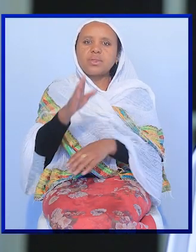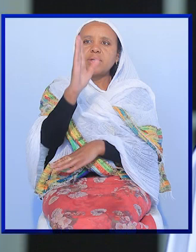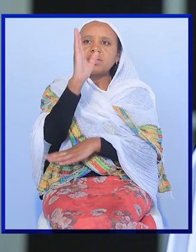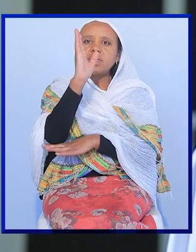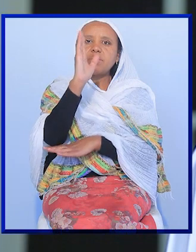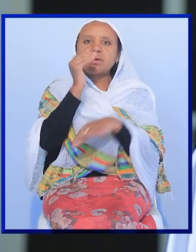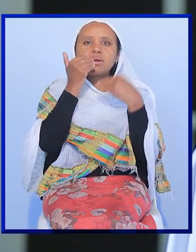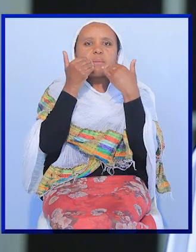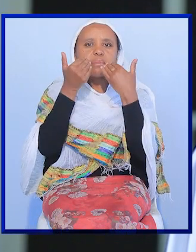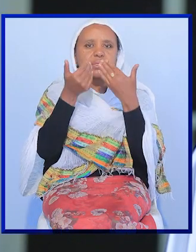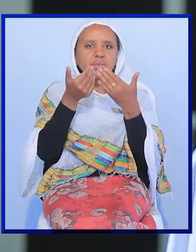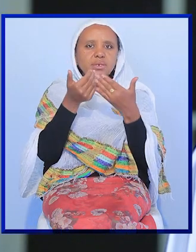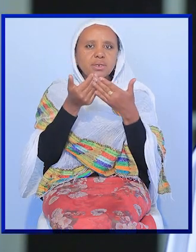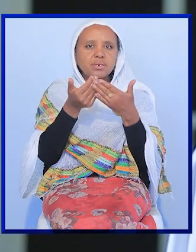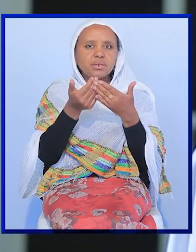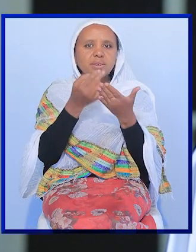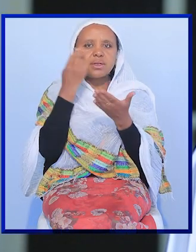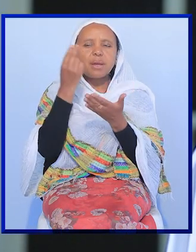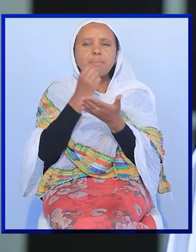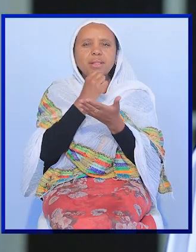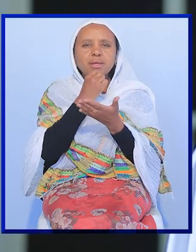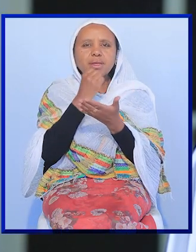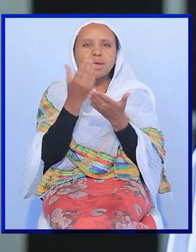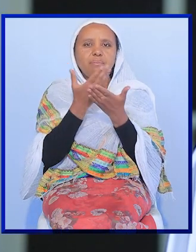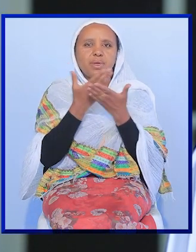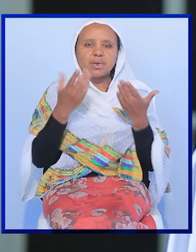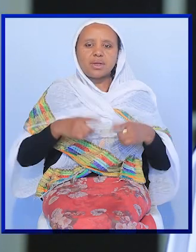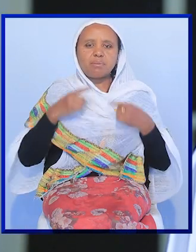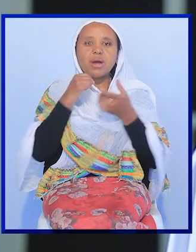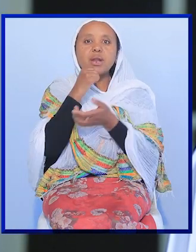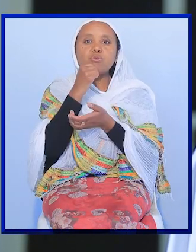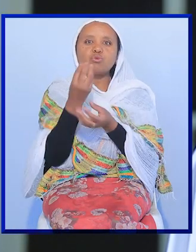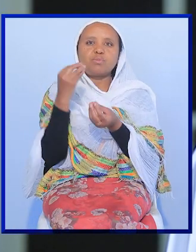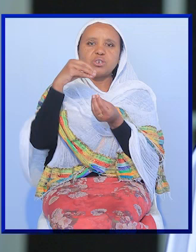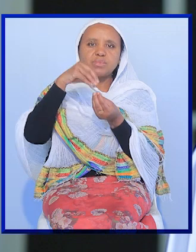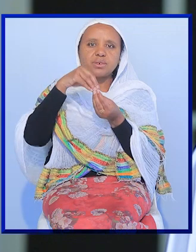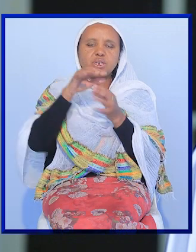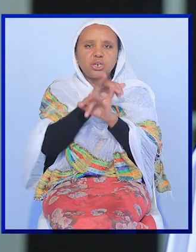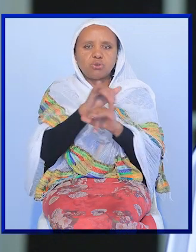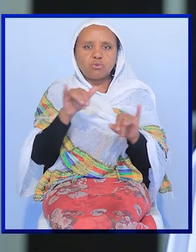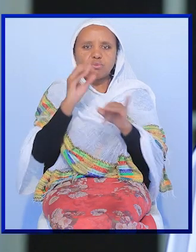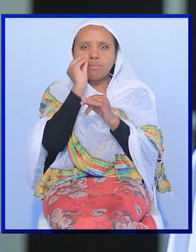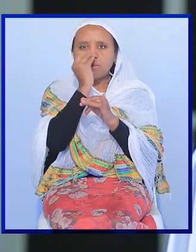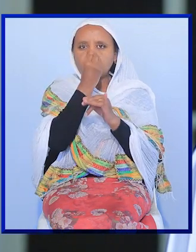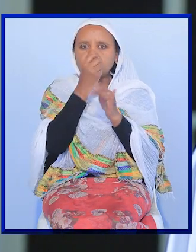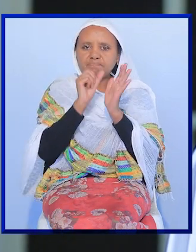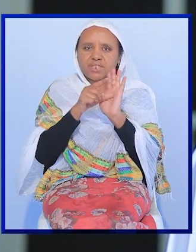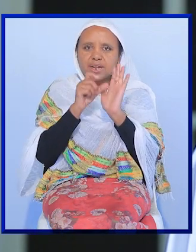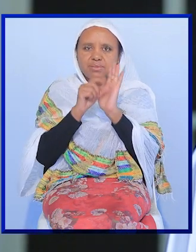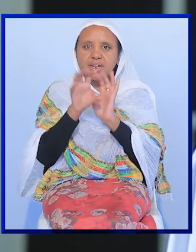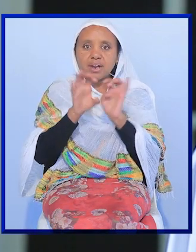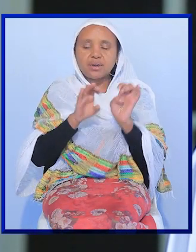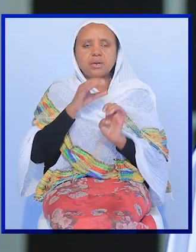እግዚአብሔርን ለማመስገኛነት የማትጠቀምበት ነገር ባለመኖሩም ጭምር እንዲሁ በአበቦች እየመሰልን